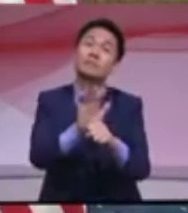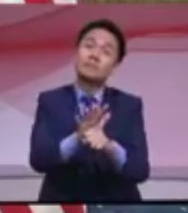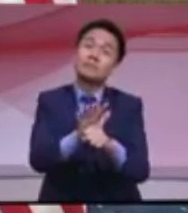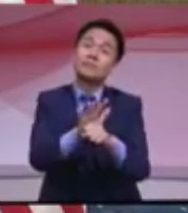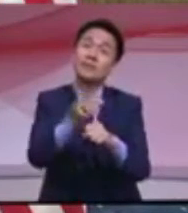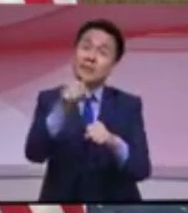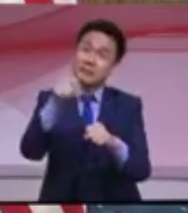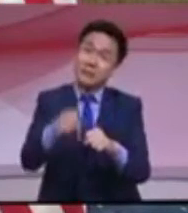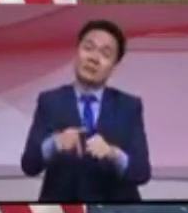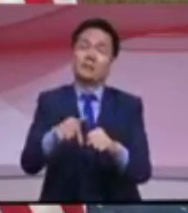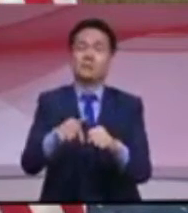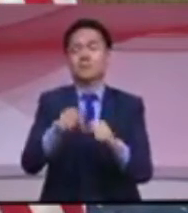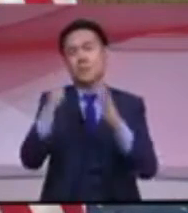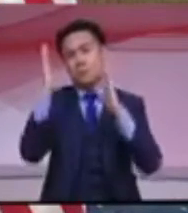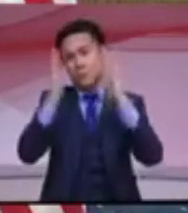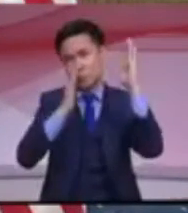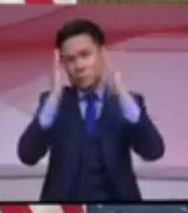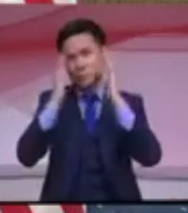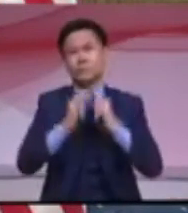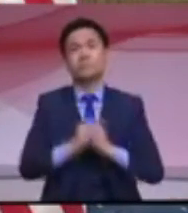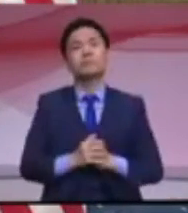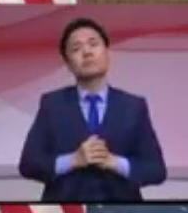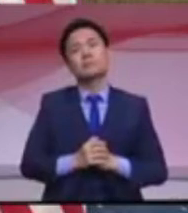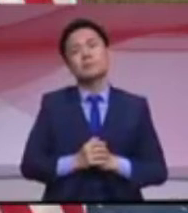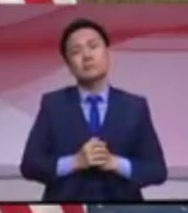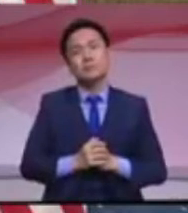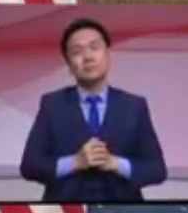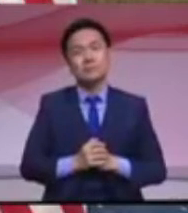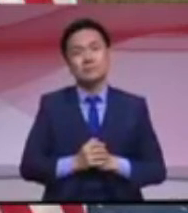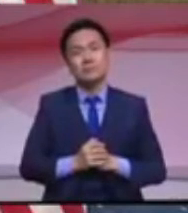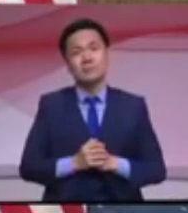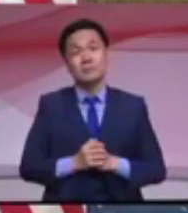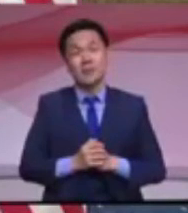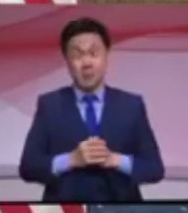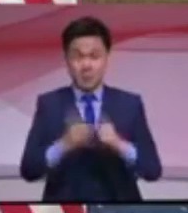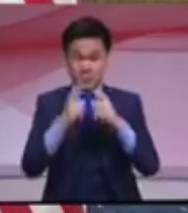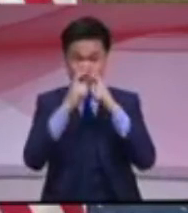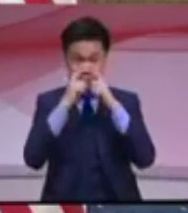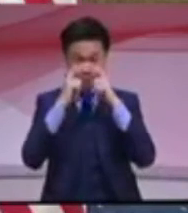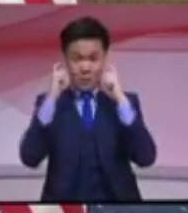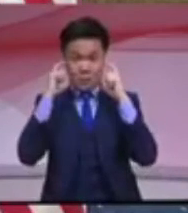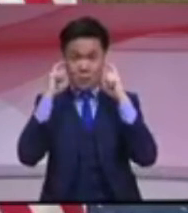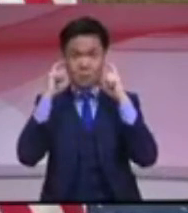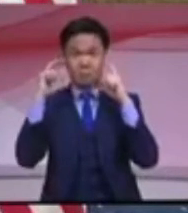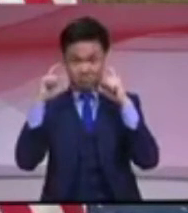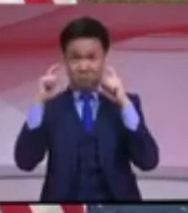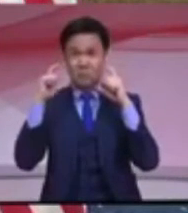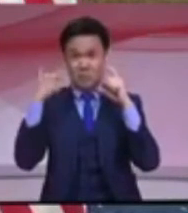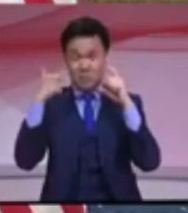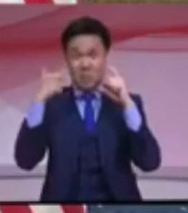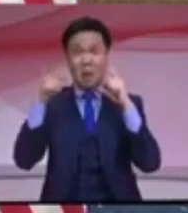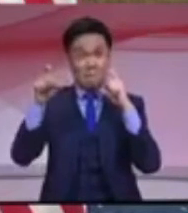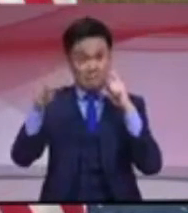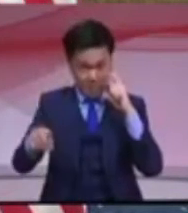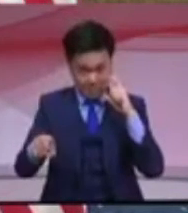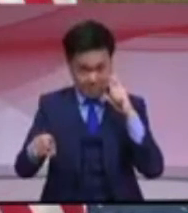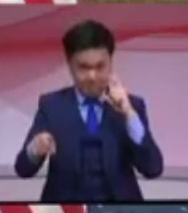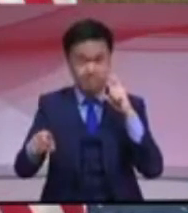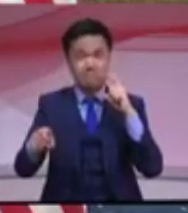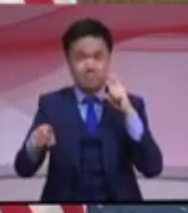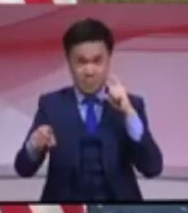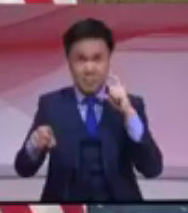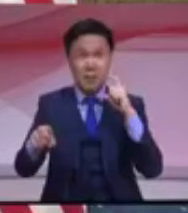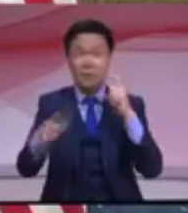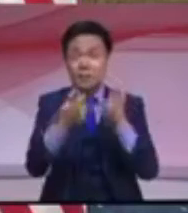di dalam masyarakat kita Hai memadamkan penutup muka adalah satu barangan kepulauan